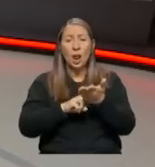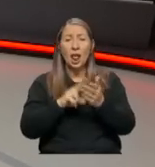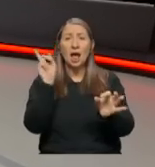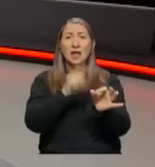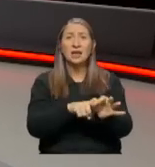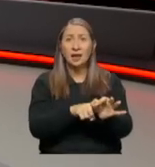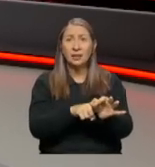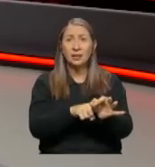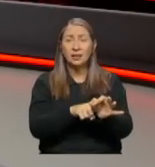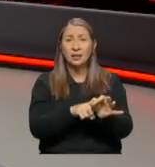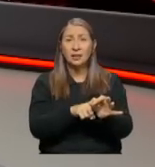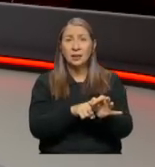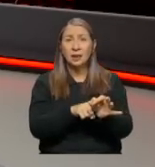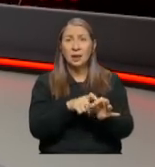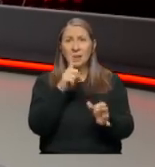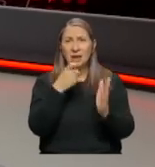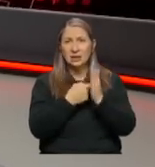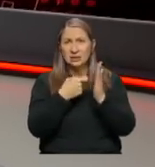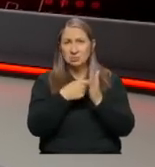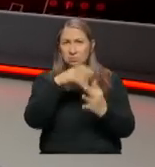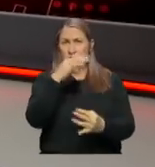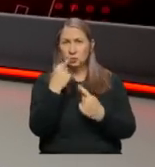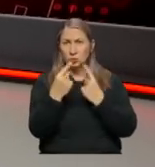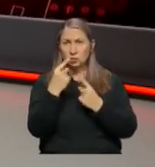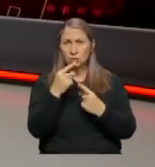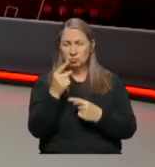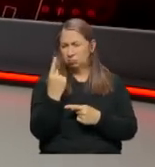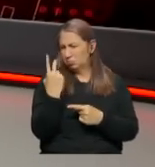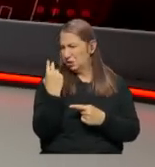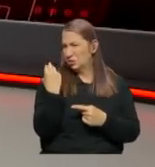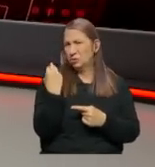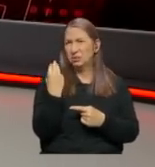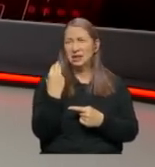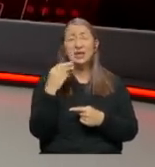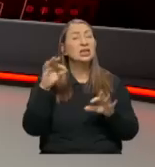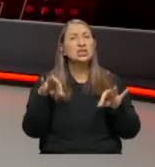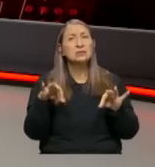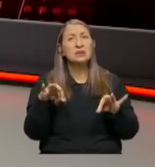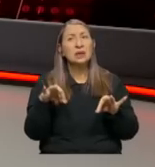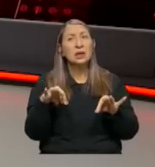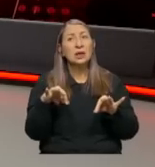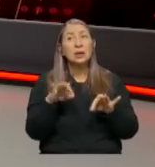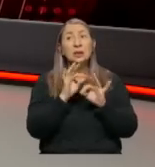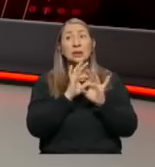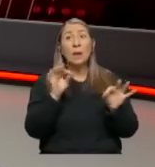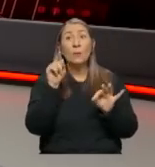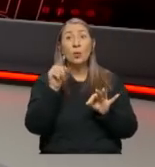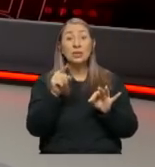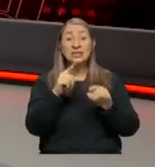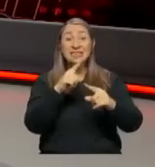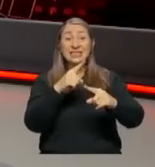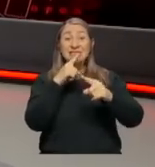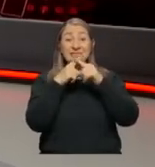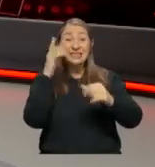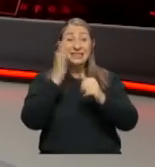atanan bir isimden bahsettik. Şundan birkaç gün önce. Şimdi de tam bu sansür